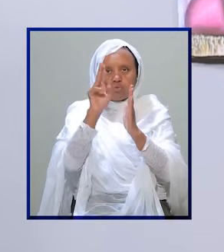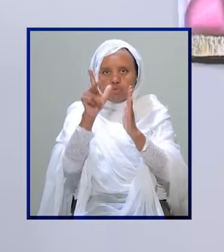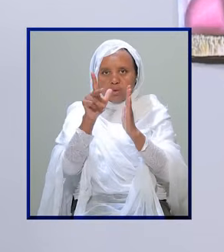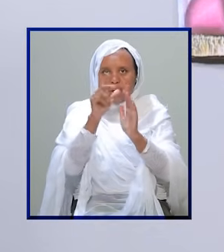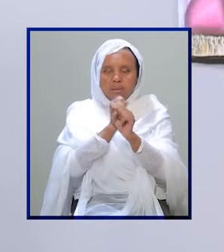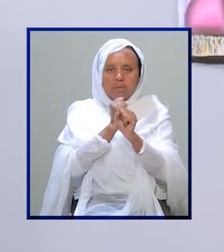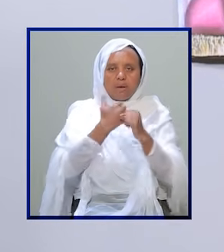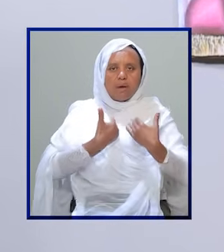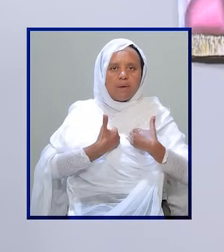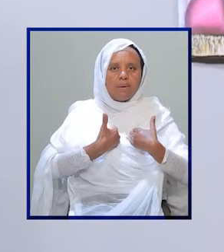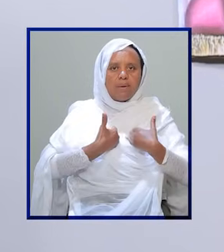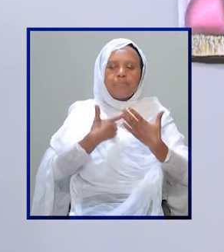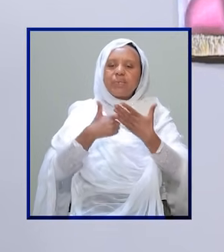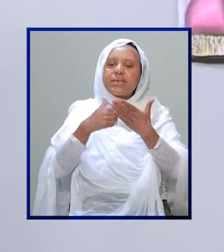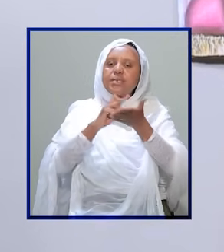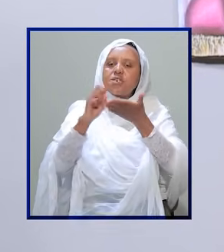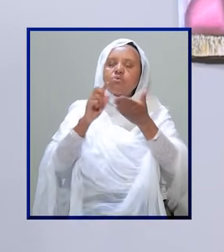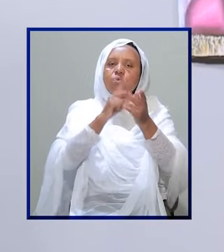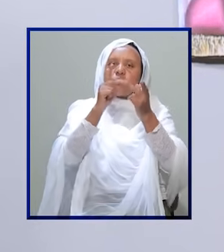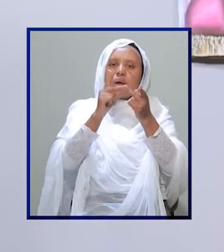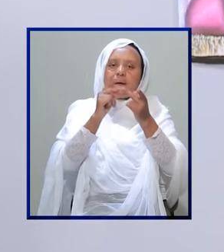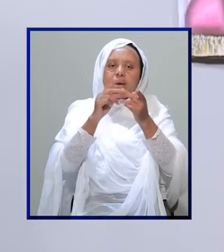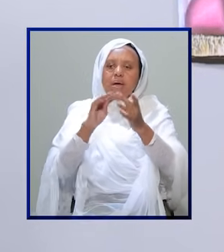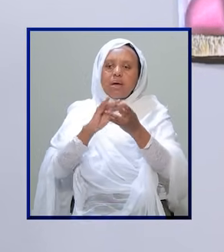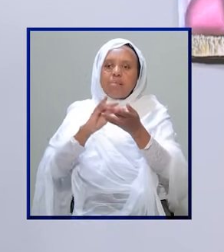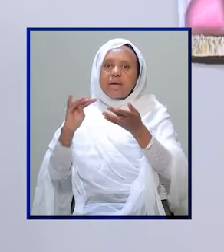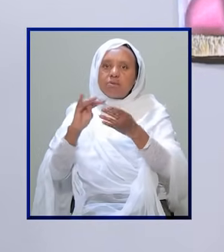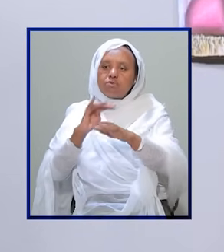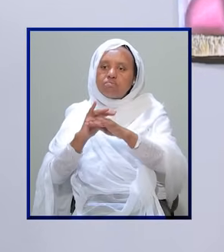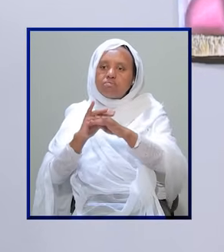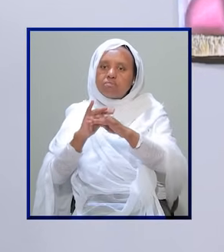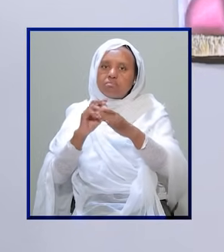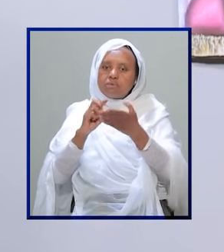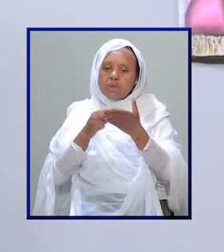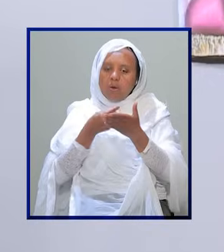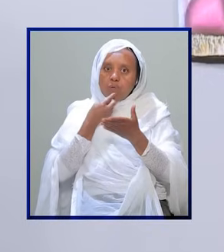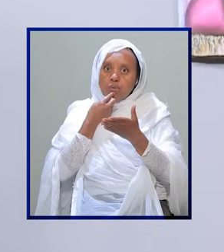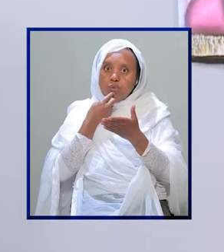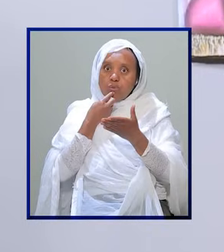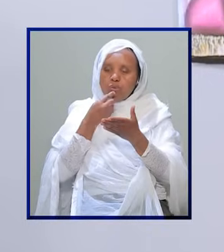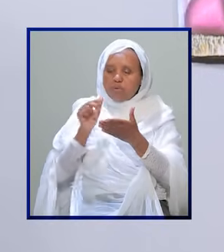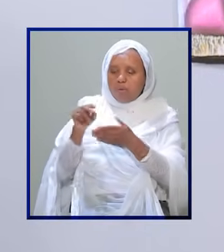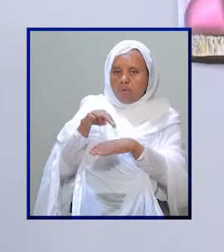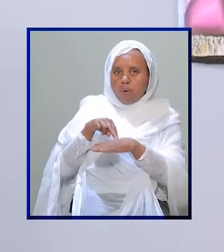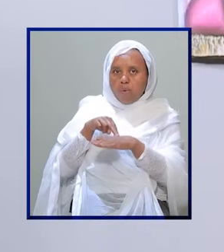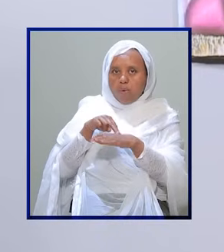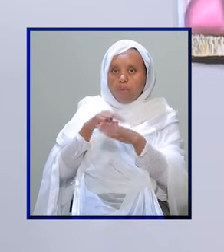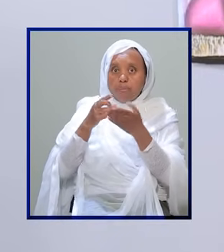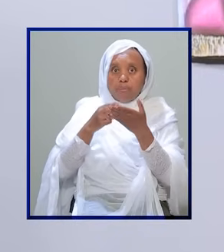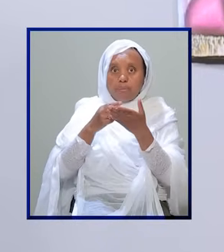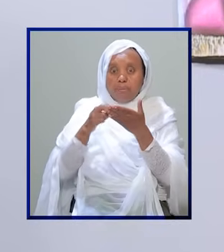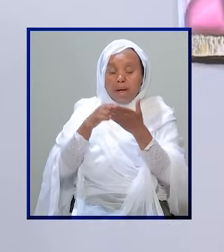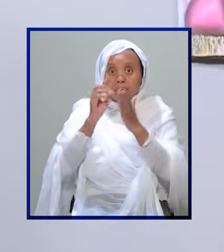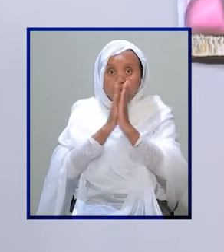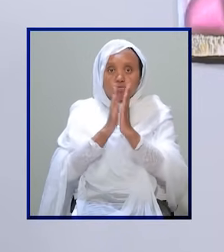ስላለው ስለዚህ ቅድስቱ ቦታ ላይ ከመቅደሱ አጠገብ ያለው ቦታ ላይ ስጋ ወደሙ የሚቀበሉ ምእመናን እዛ ጋር ቆሞ ቢያስቀድሱ ጥሩ ነው።